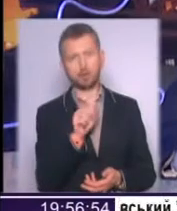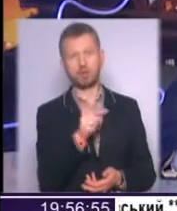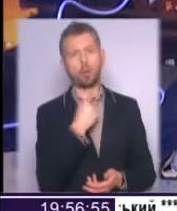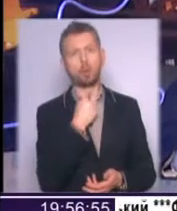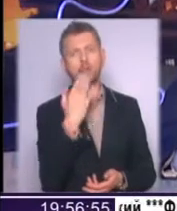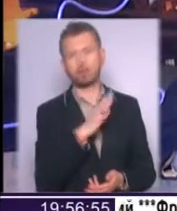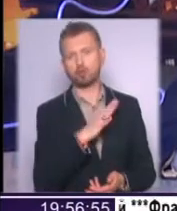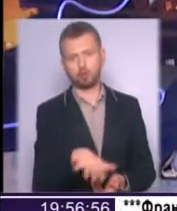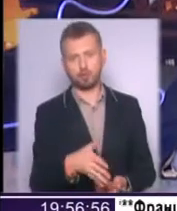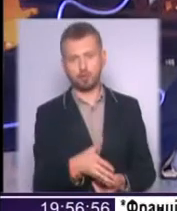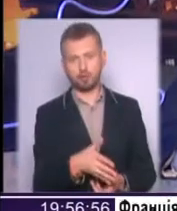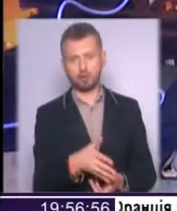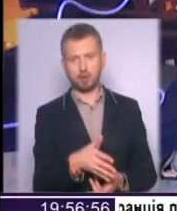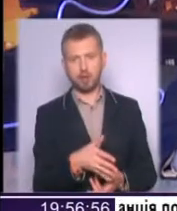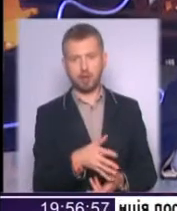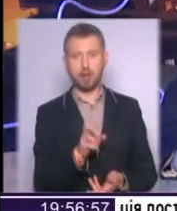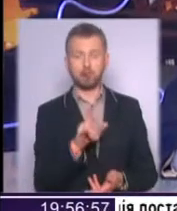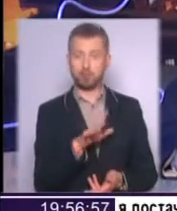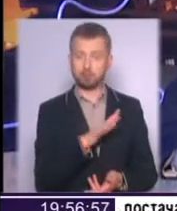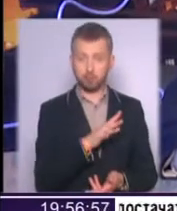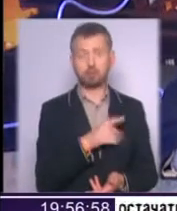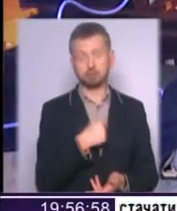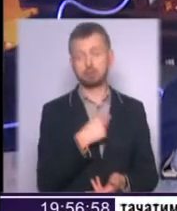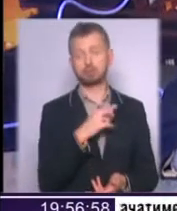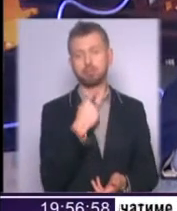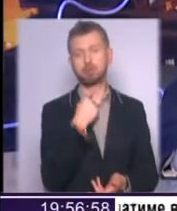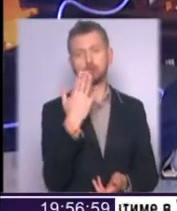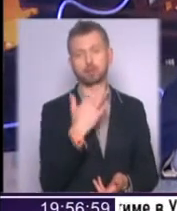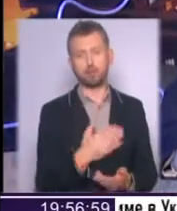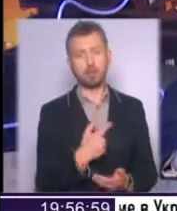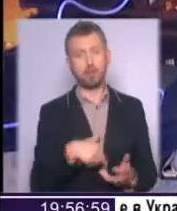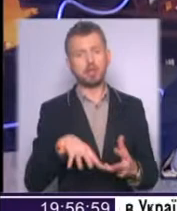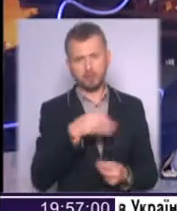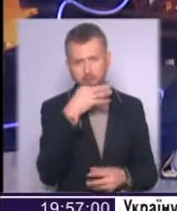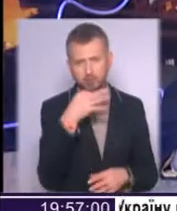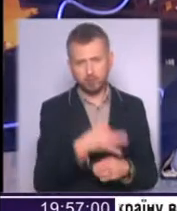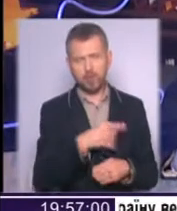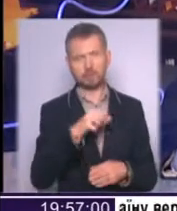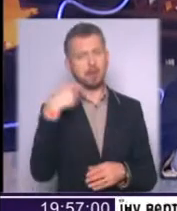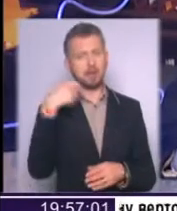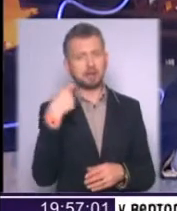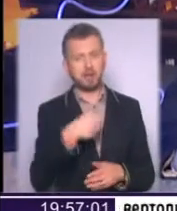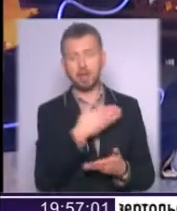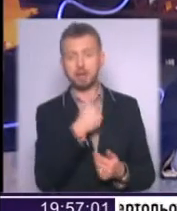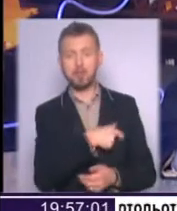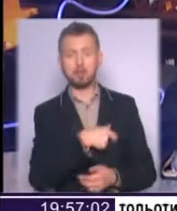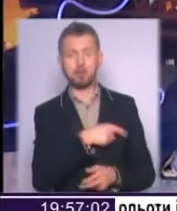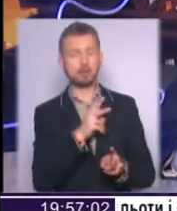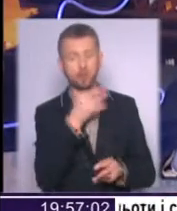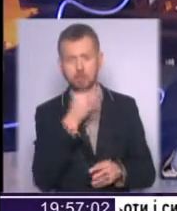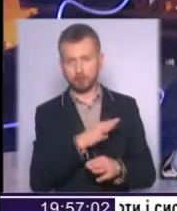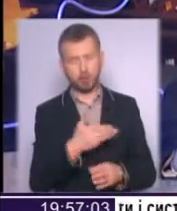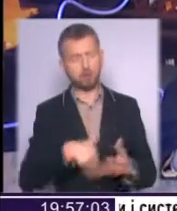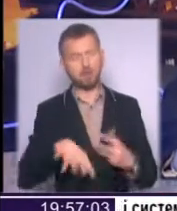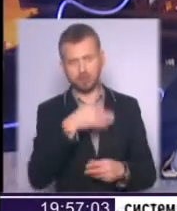голосував, а голосував би, якби був киянином. За все ми відповідаємо. І за президента немає депутатів, які не відповідають. Всі ми